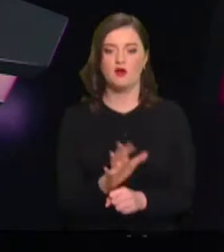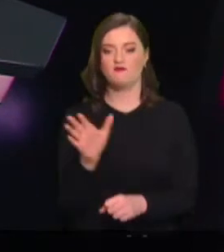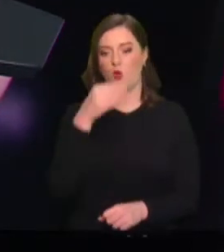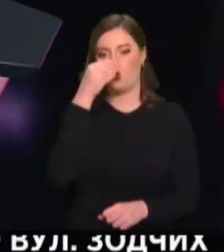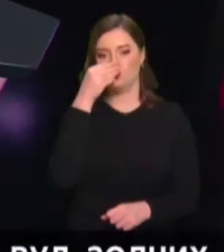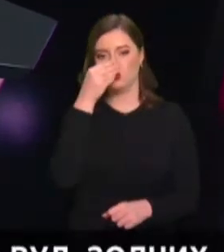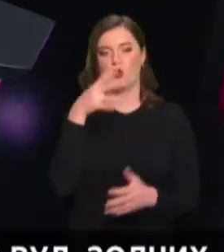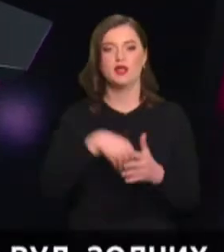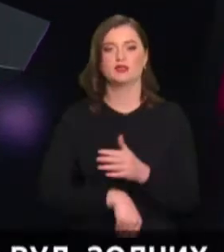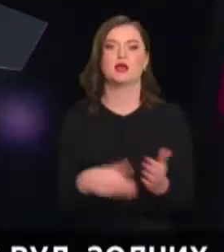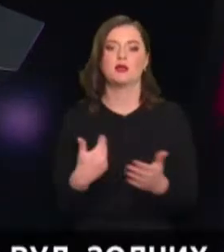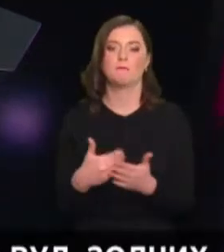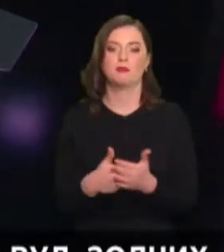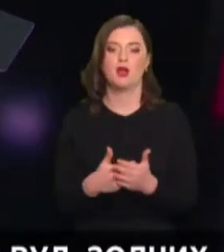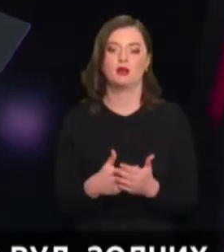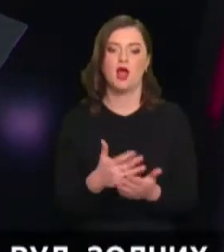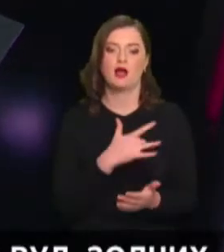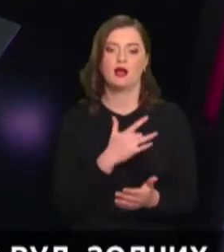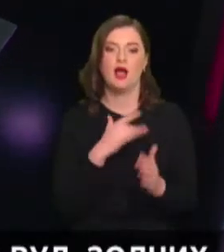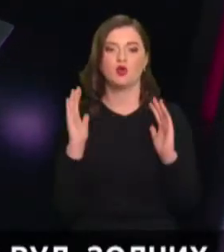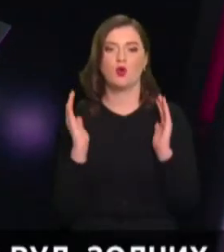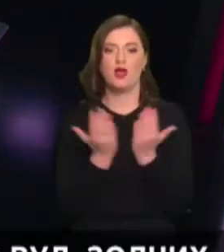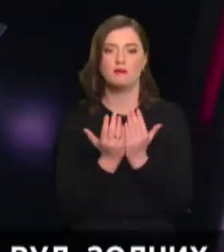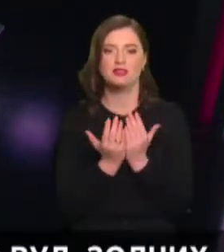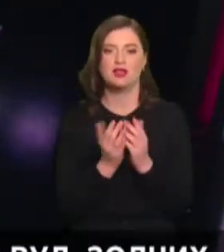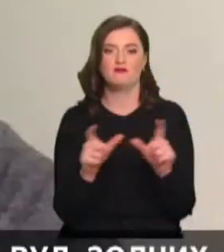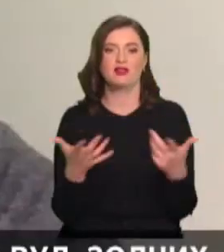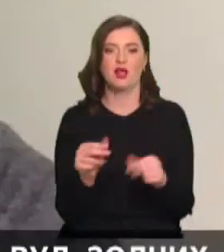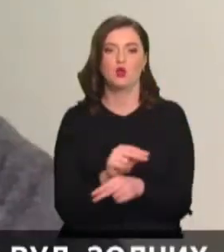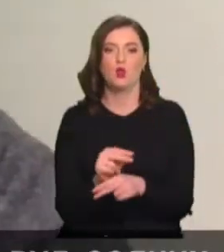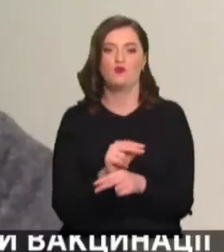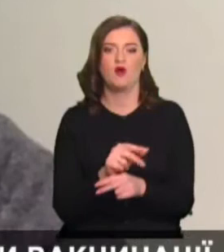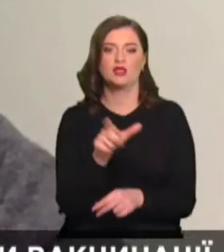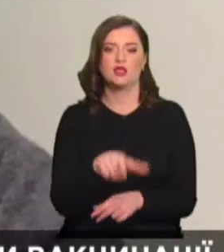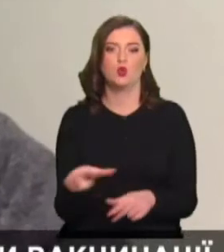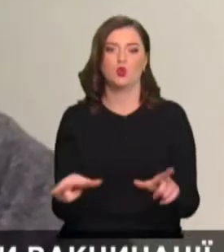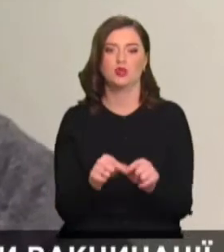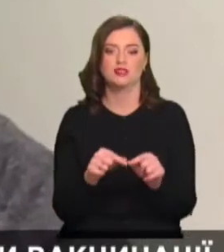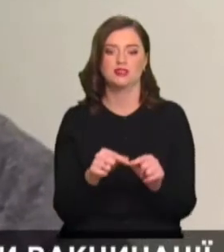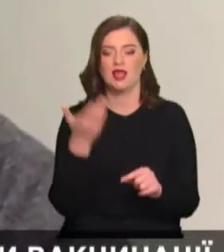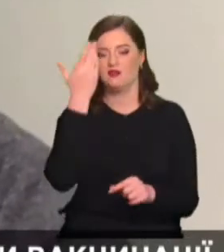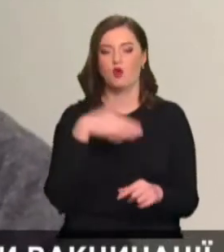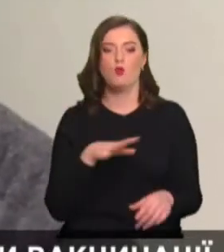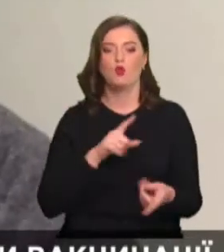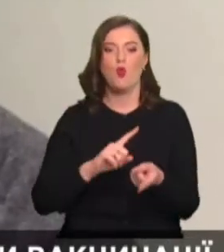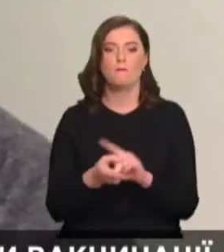зокрема, наприклад, кардіореанімаційне відділення, де лікувалися люди з інфарктом, воно було переобладнано